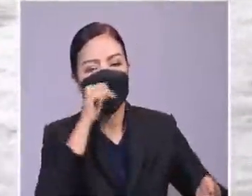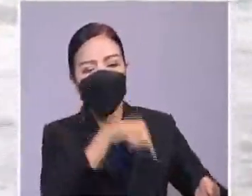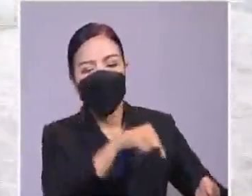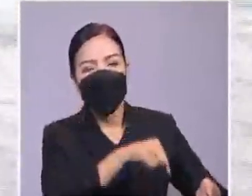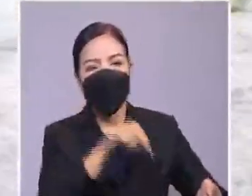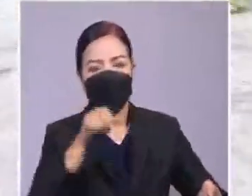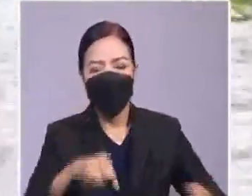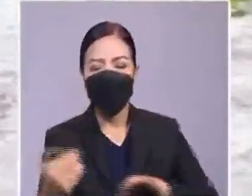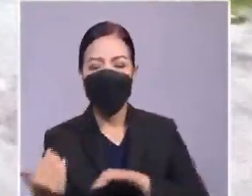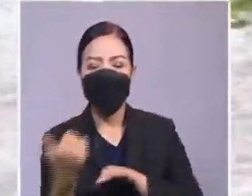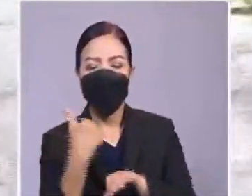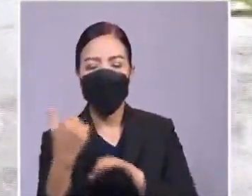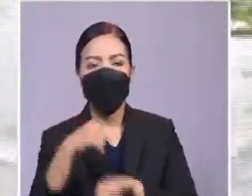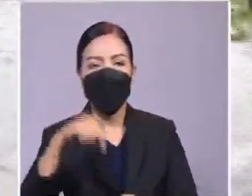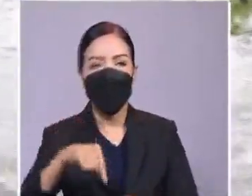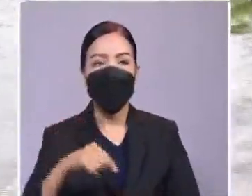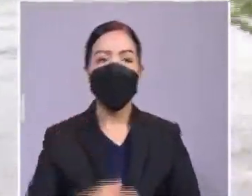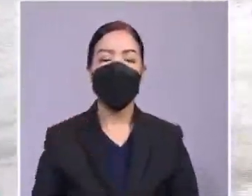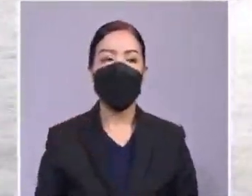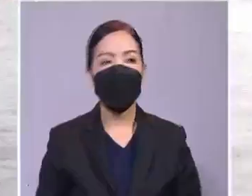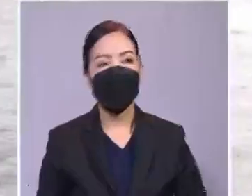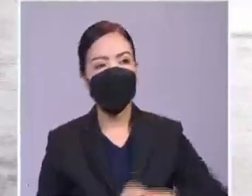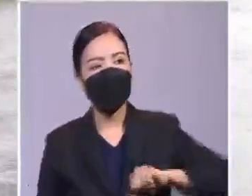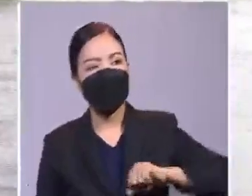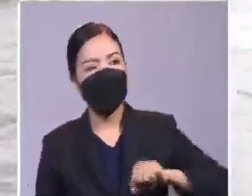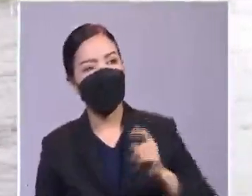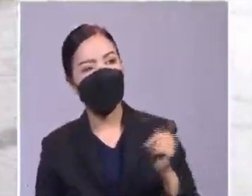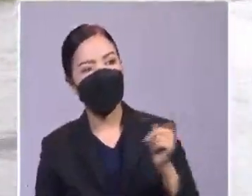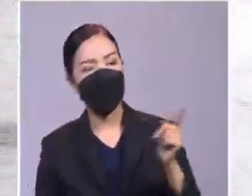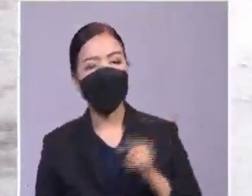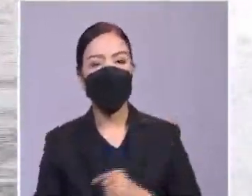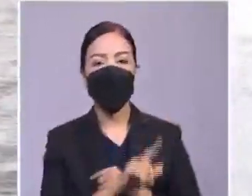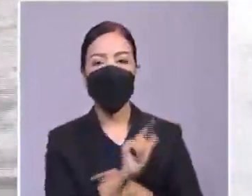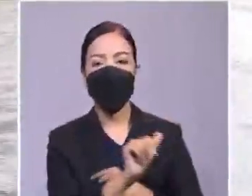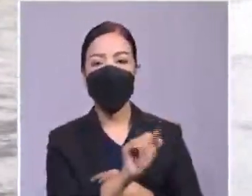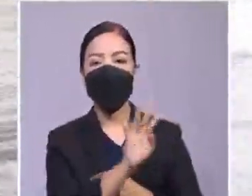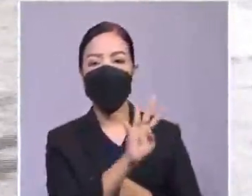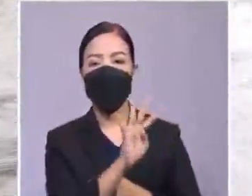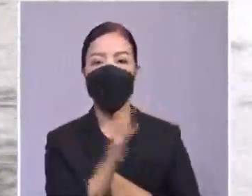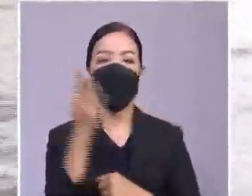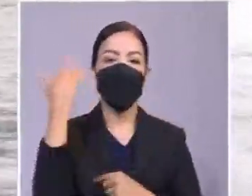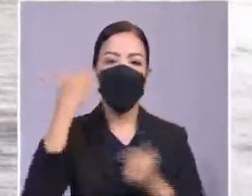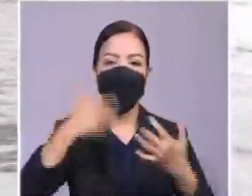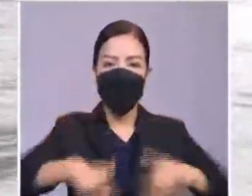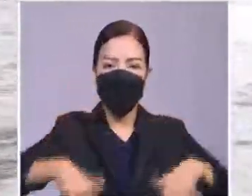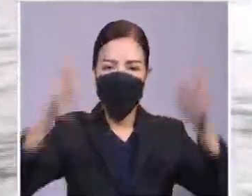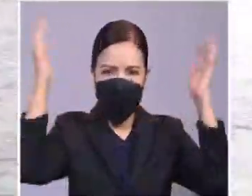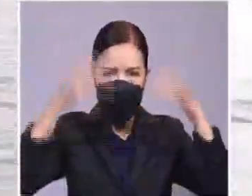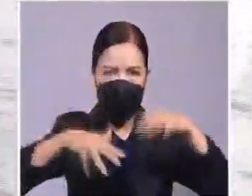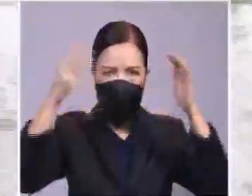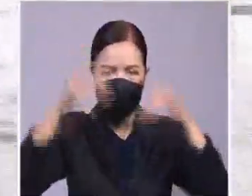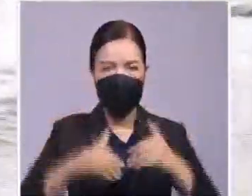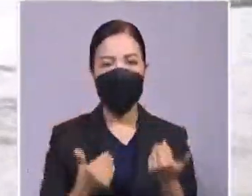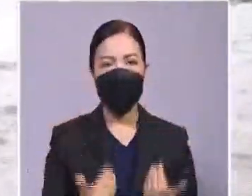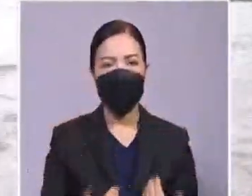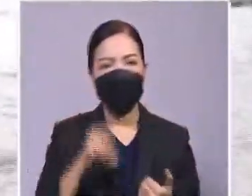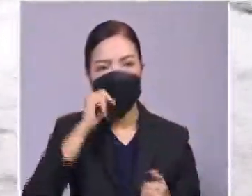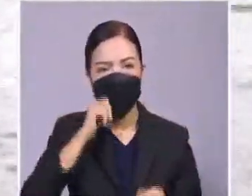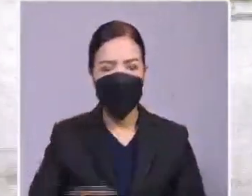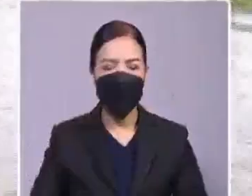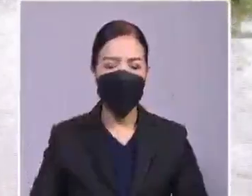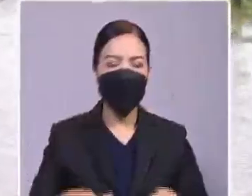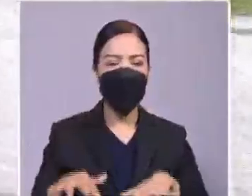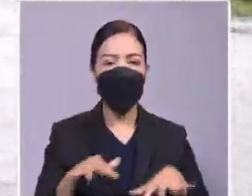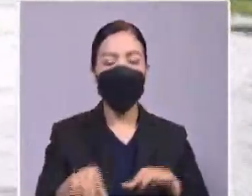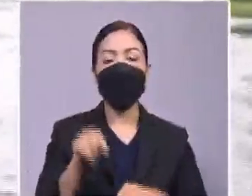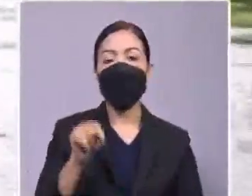ของเลียบคลองประปานะคะซ้ายมือที่คุณผู้ชมเห็นก็คือจะเป็นของเขตหลักสี่เขตหลักสี่เมื่อวานฝนตกหนักเหมือนกันตอนนี้เนี่ยน้ำท่วมสูงบริเวณ